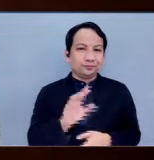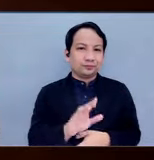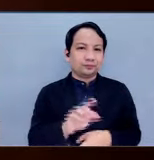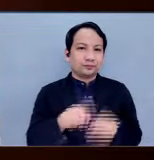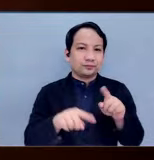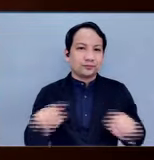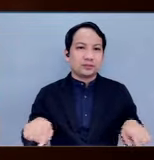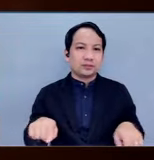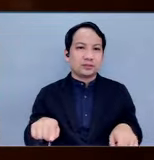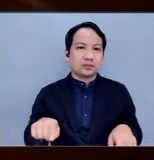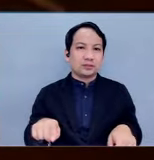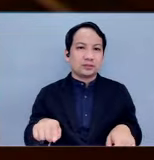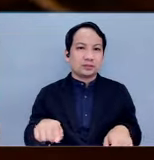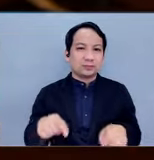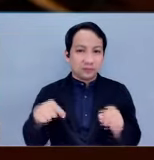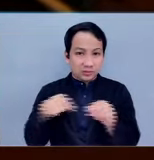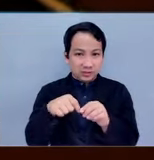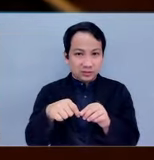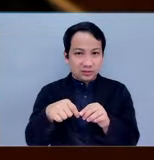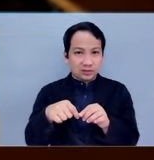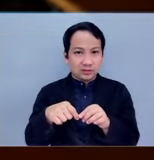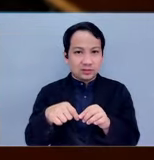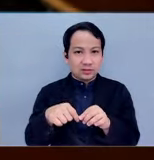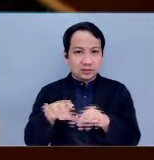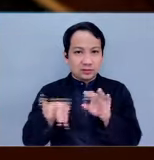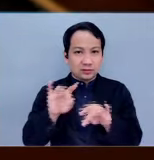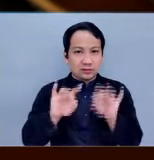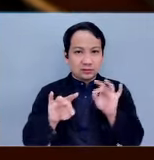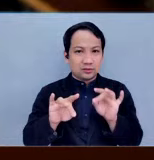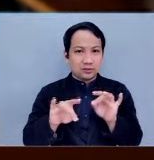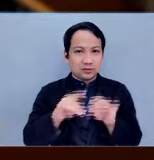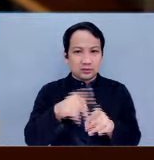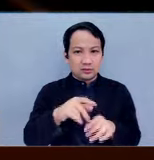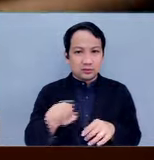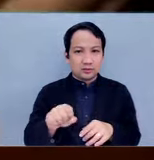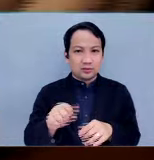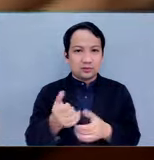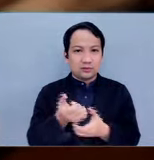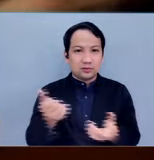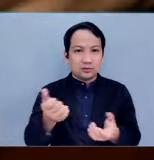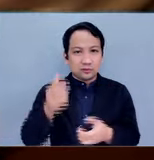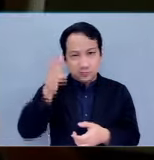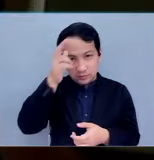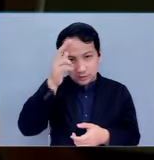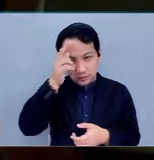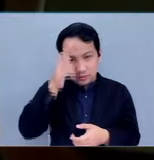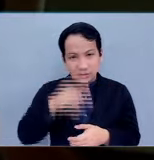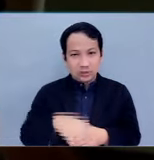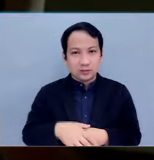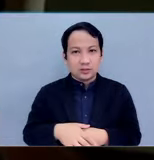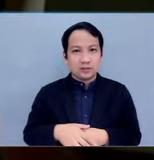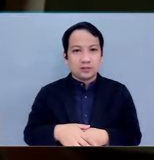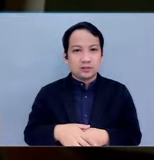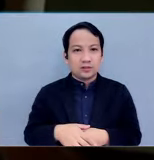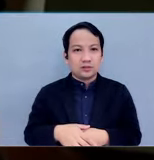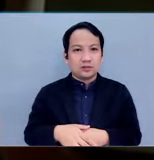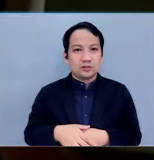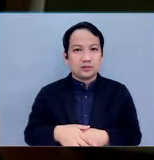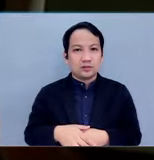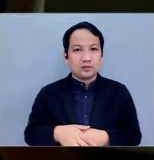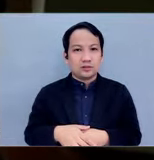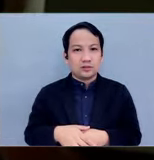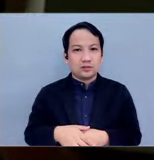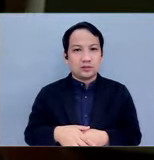of skewers. We have selections for pork and also for chicken. And one of the most famous and